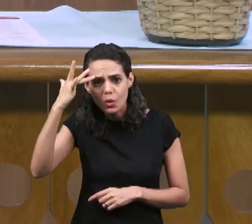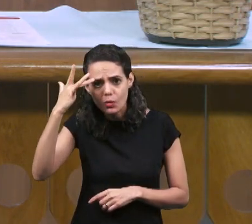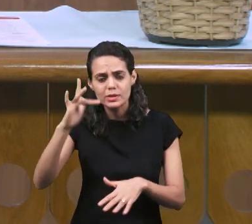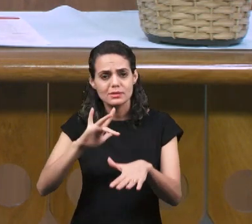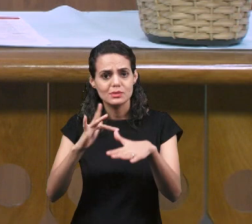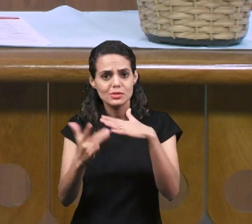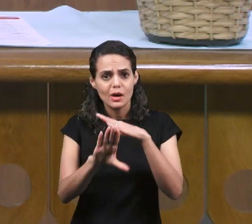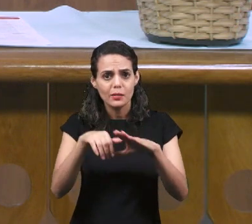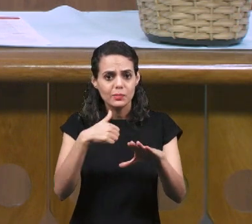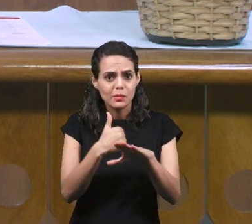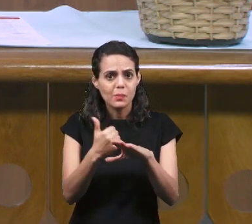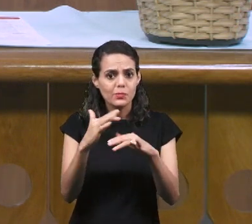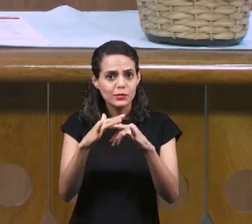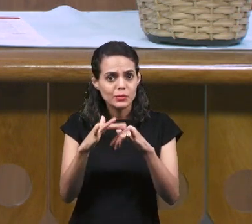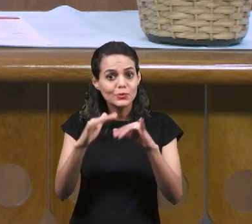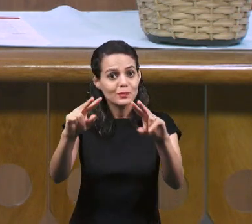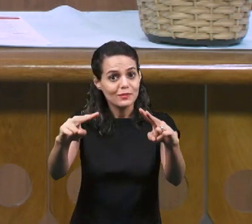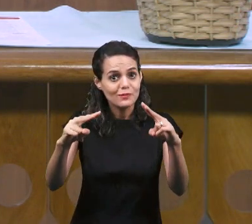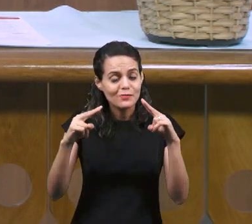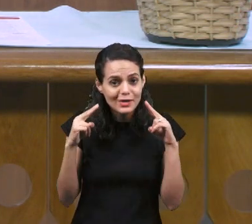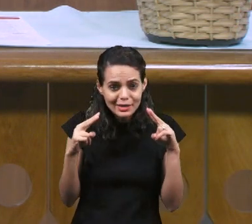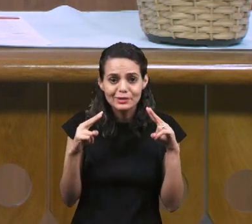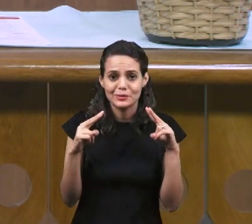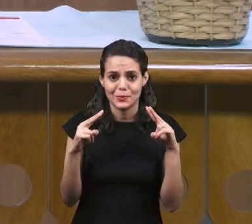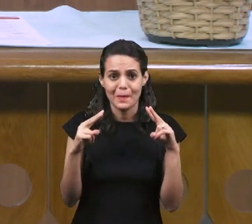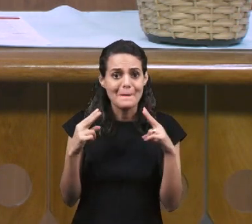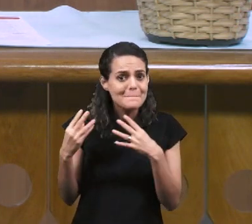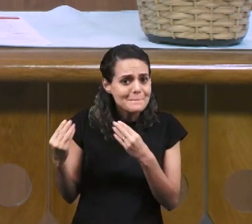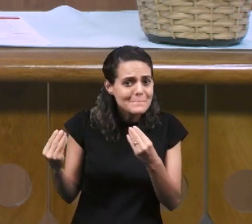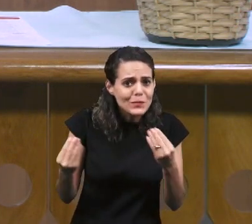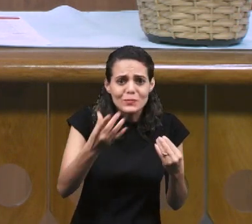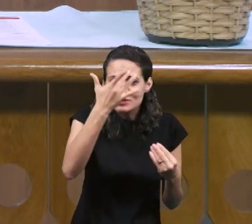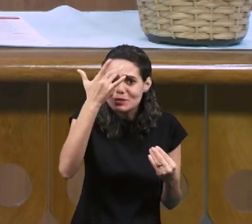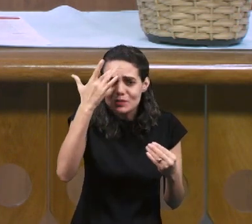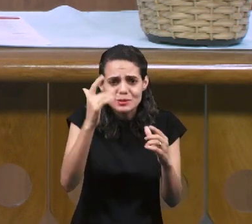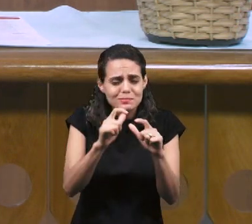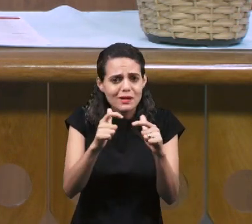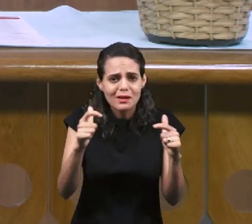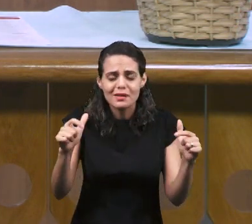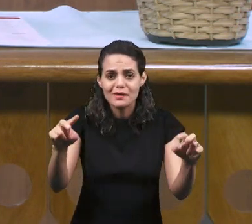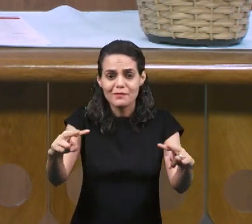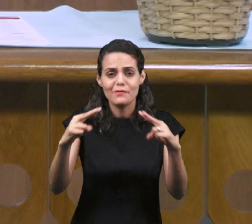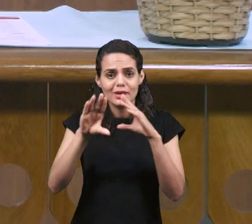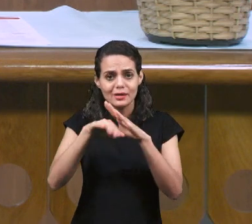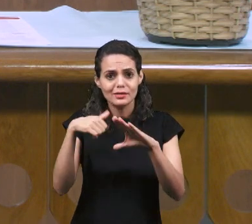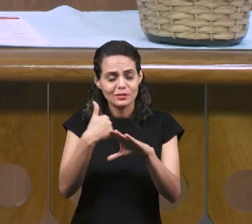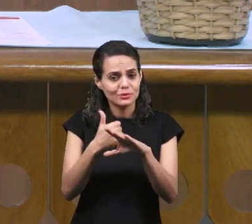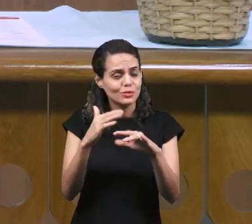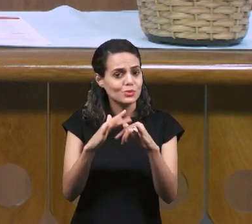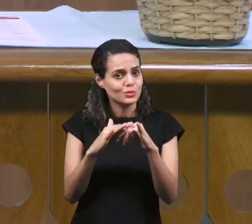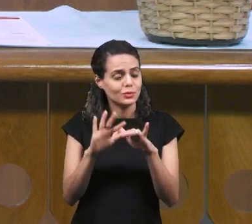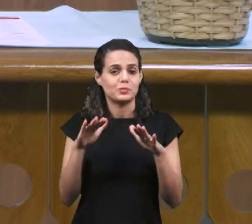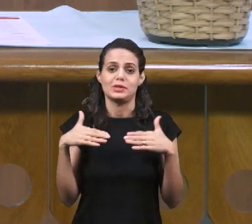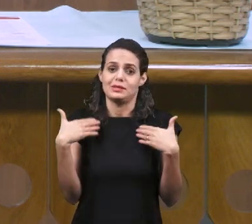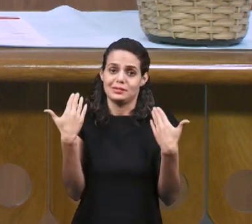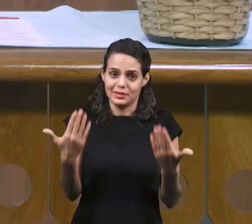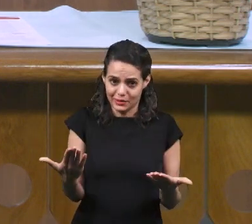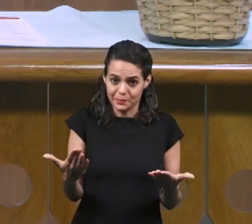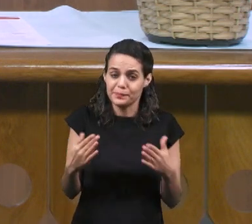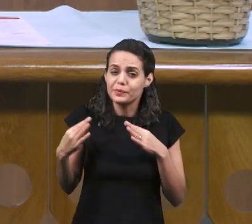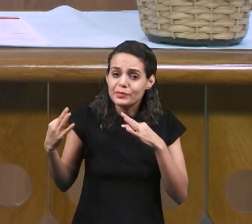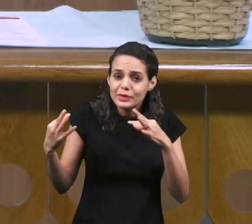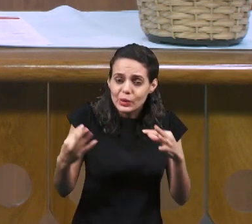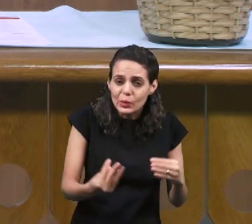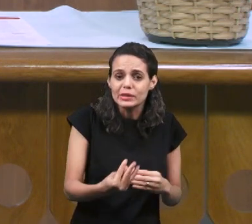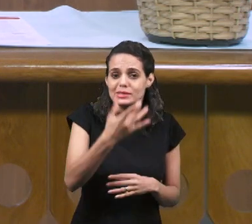compréhension puisse être élargie à toutes les personnes, il est nécessaire que nous puissions nous-mêmes puissions comprendre